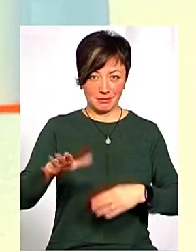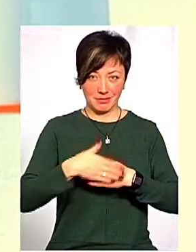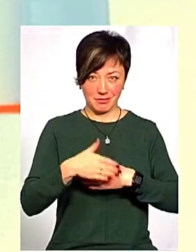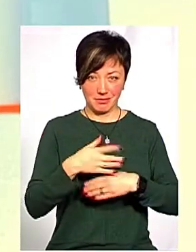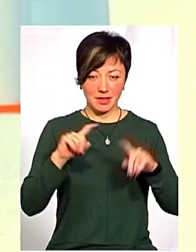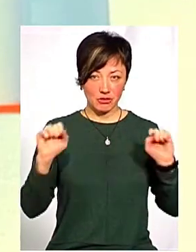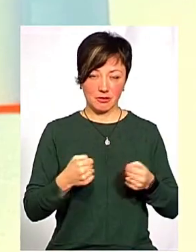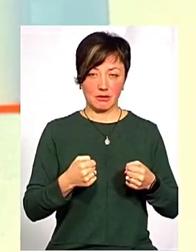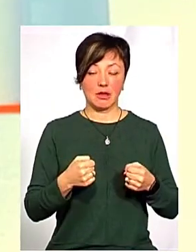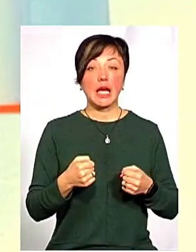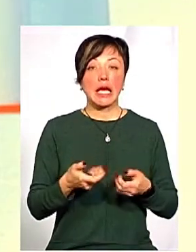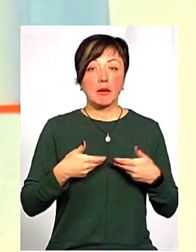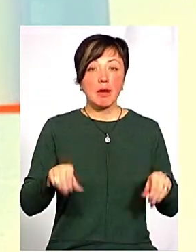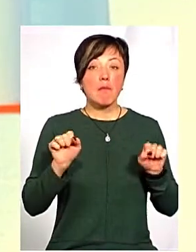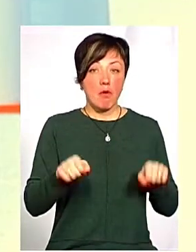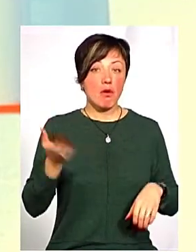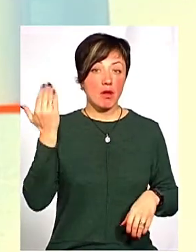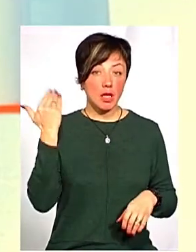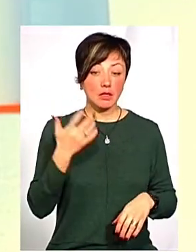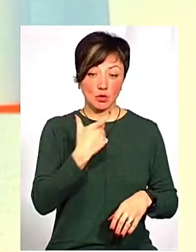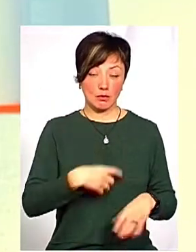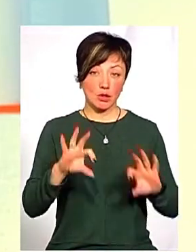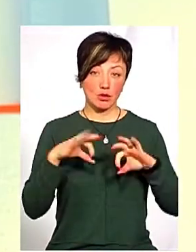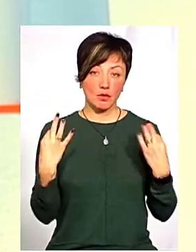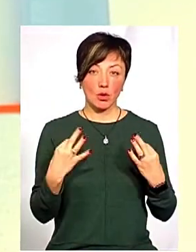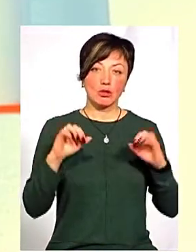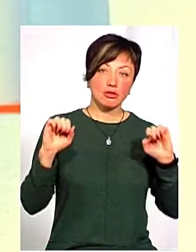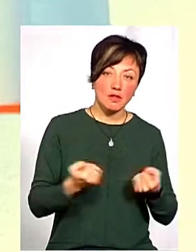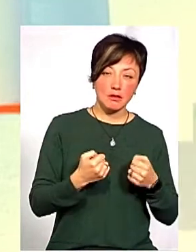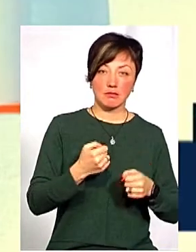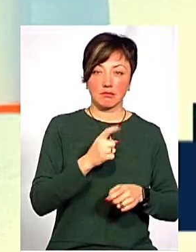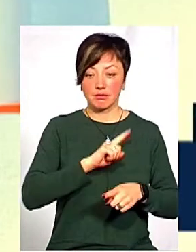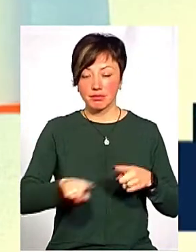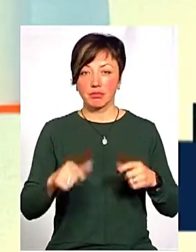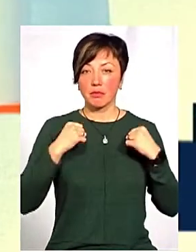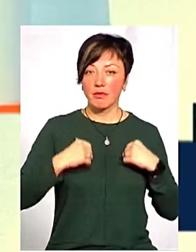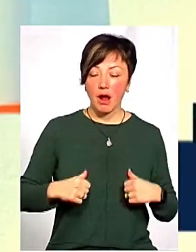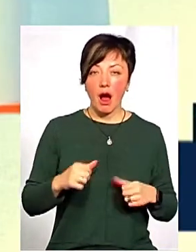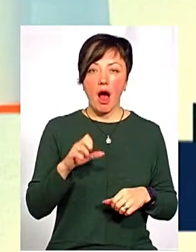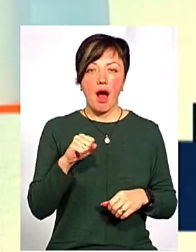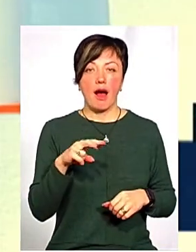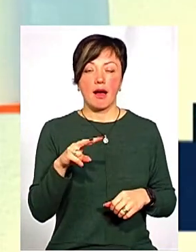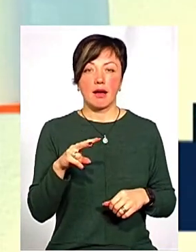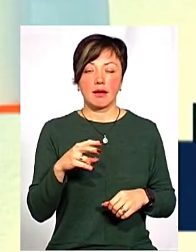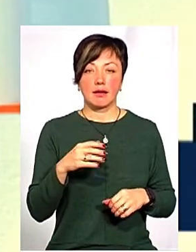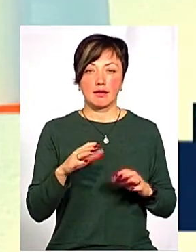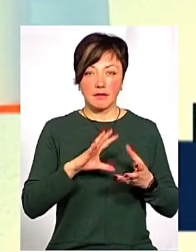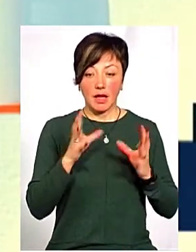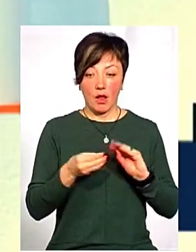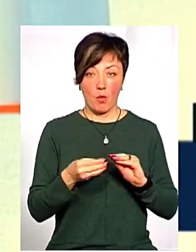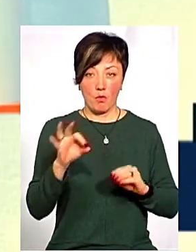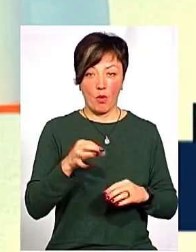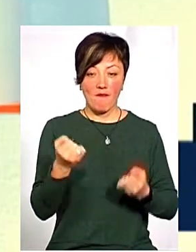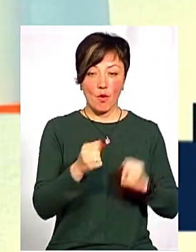карали. І ми могли собі там дозволити десь їхати швидше, десь повільніше. Я говорю загалом